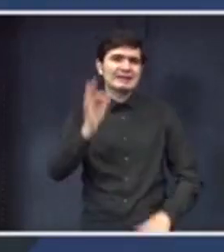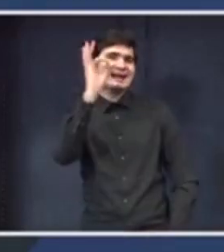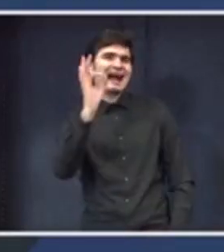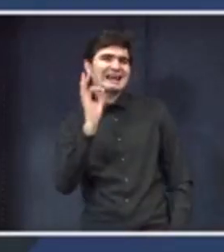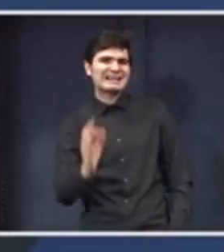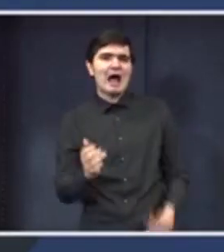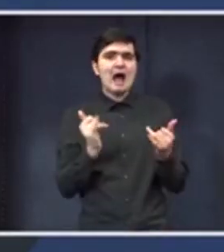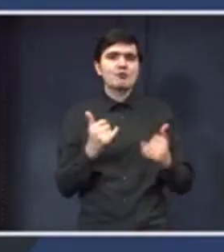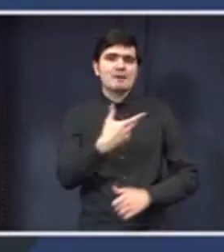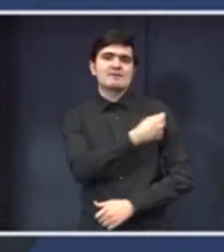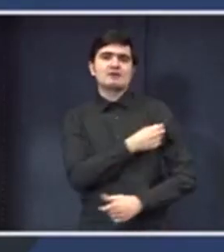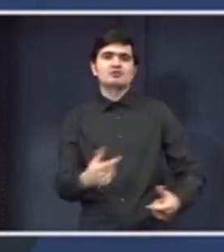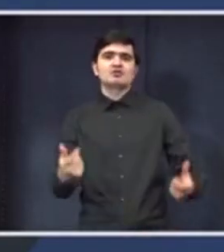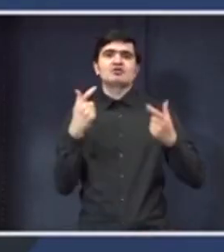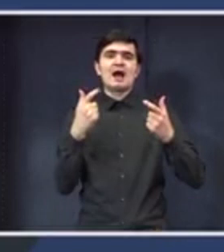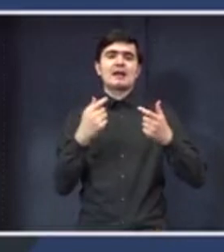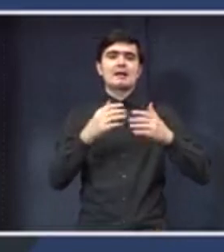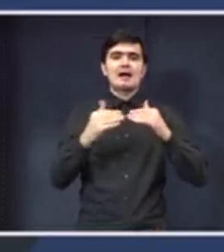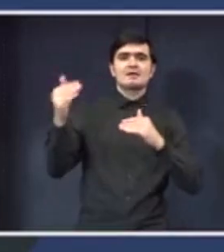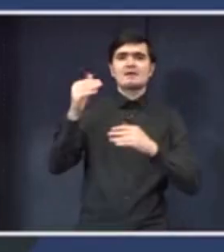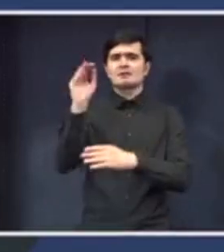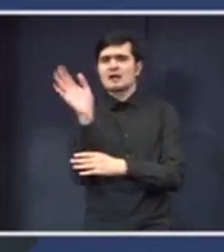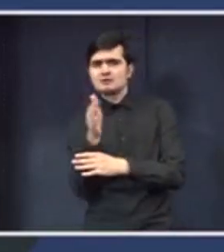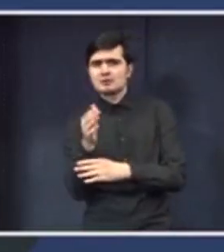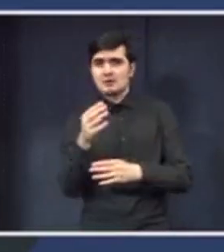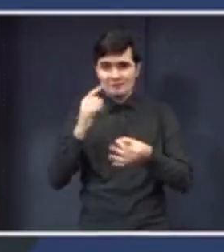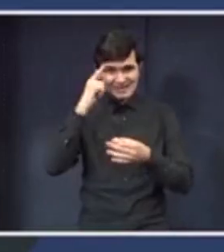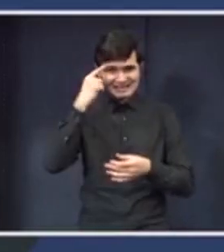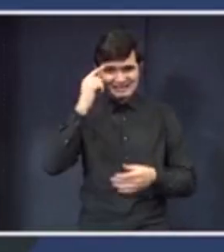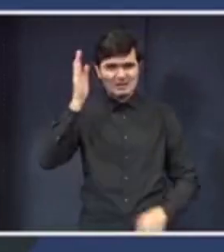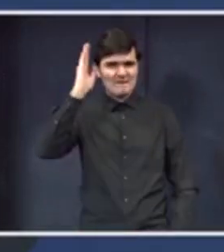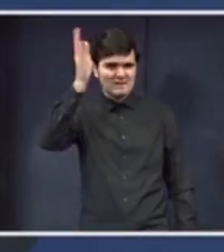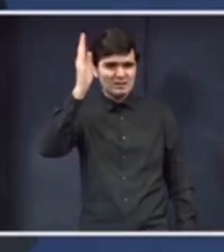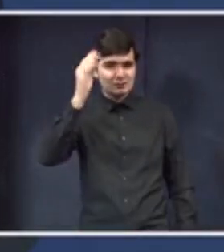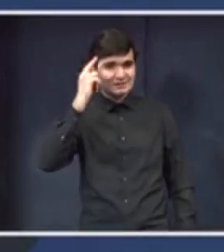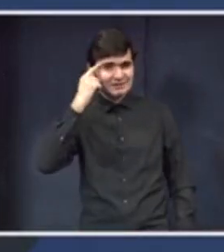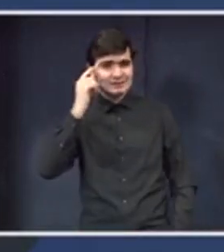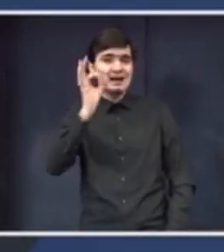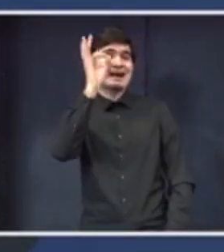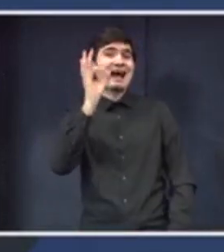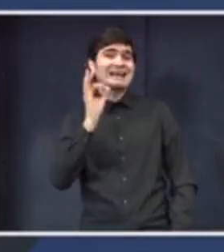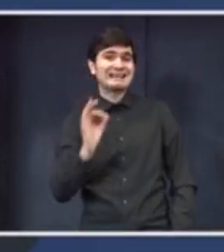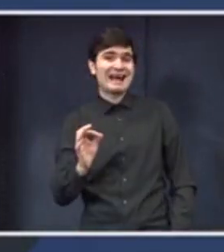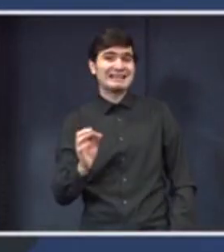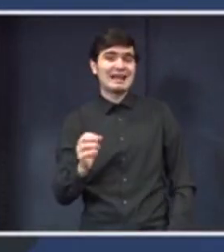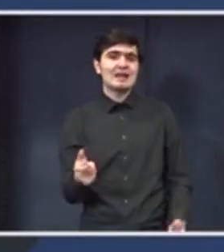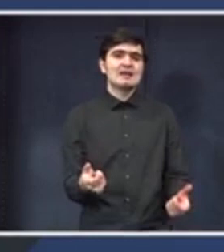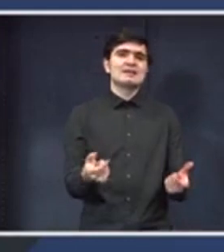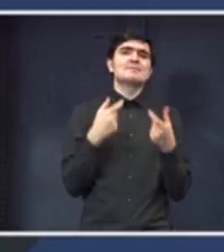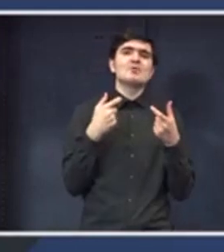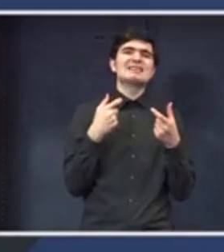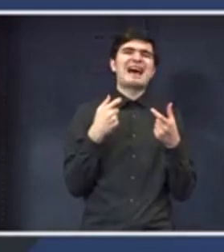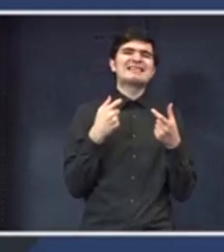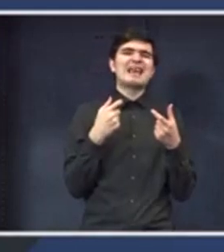la nivel național? Și dacă pe viitor sau deja ați început să luați în calcul rata de imunizare naturală a celor care au